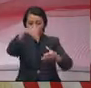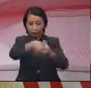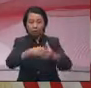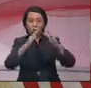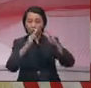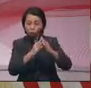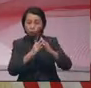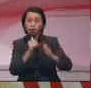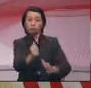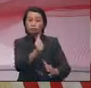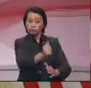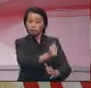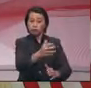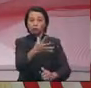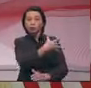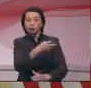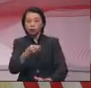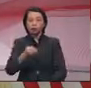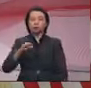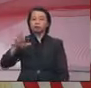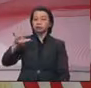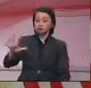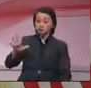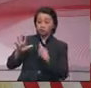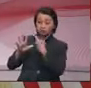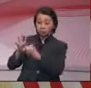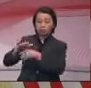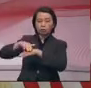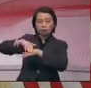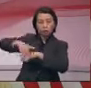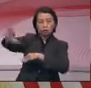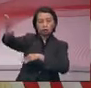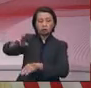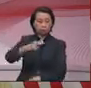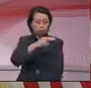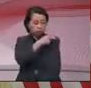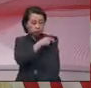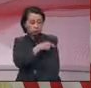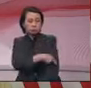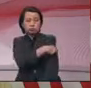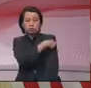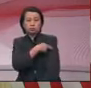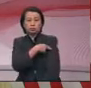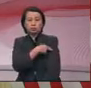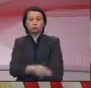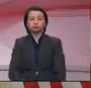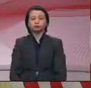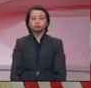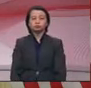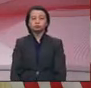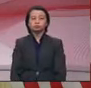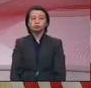rumah, manakala 5 telah dihantar ke hospital.